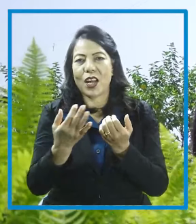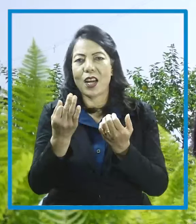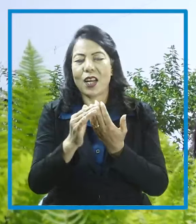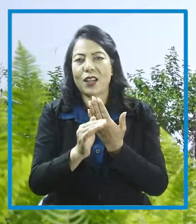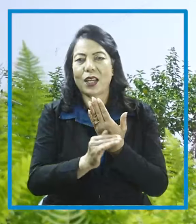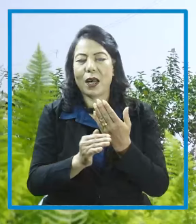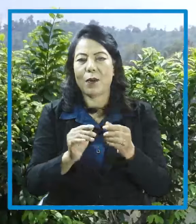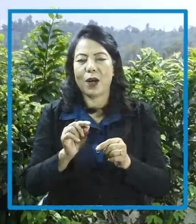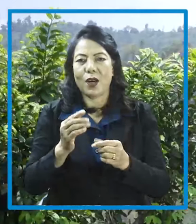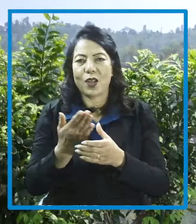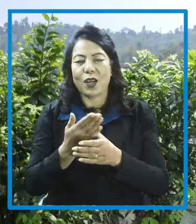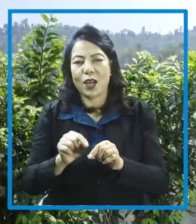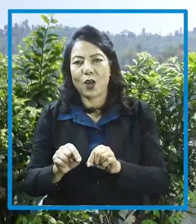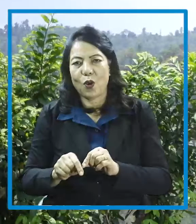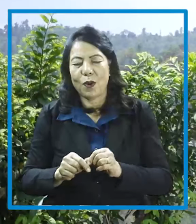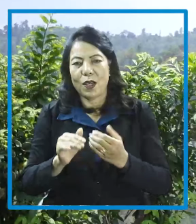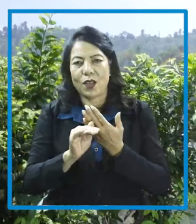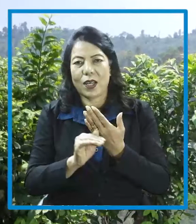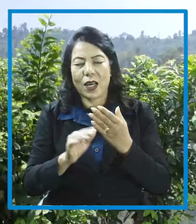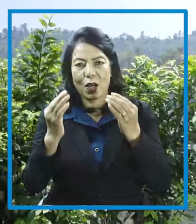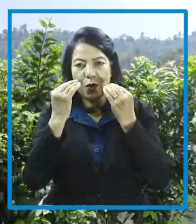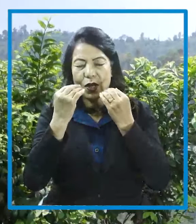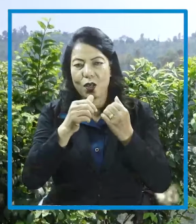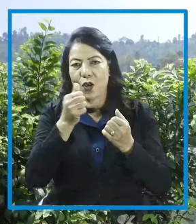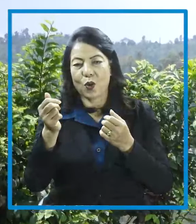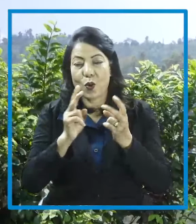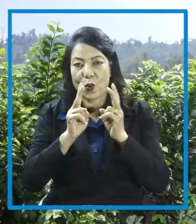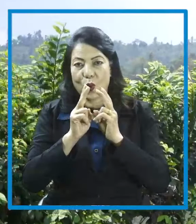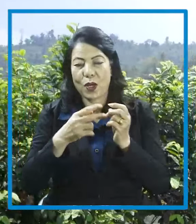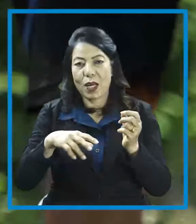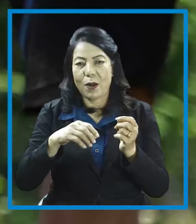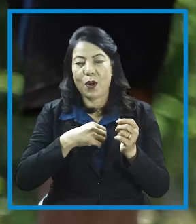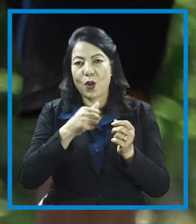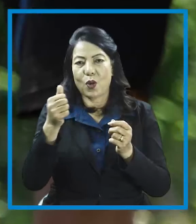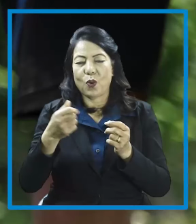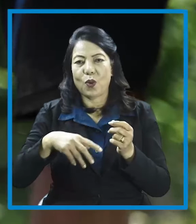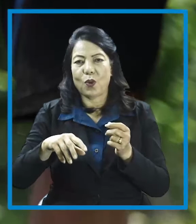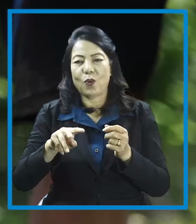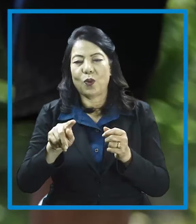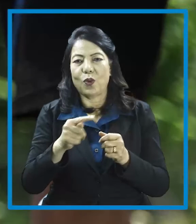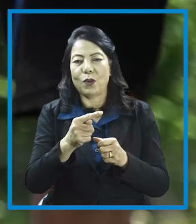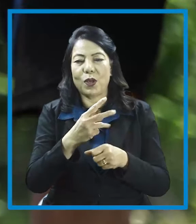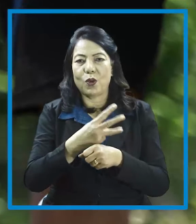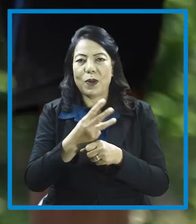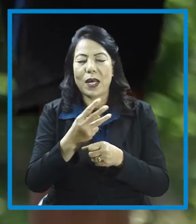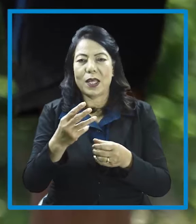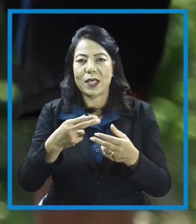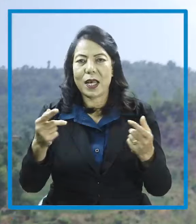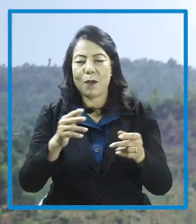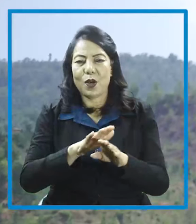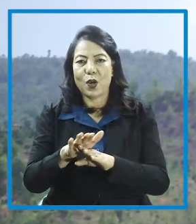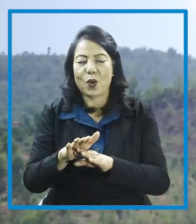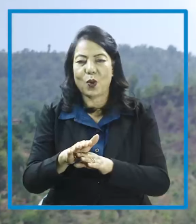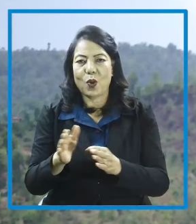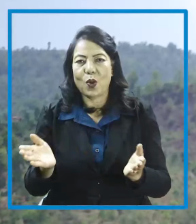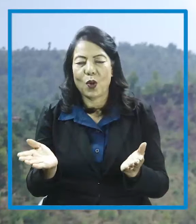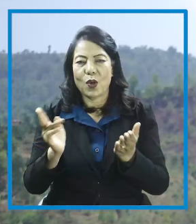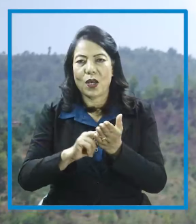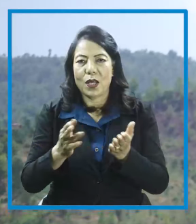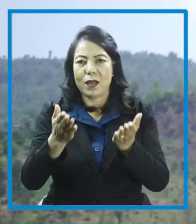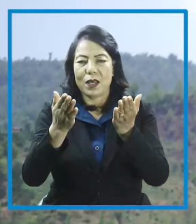त यो आधुनिक तरिकाले नर्सरी गर्ने तरिकाहरू सिक्यौँ र अनि हामी अर्को कुरो यो हामीले कुनै पनि उत्पादित वस्तुहरूको ग्रेडिङ पनि